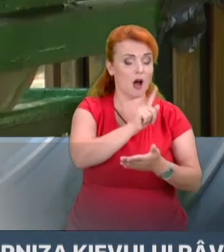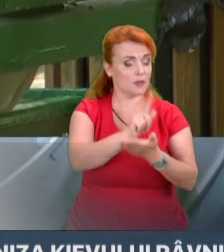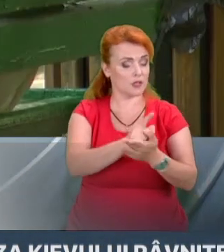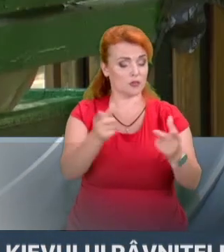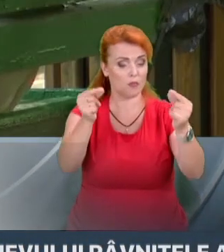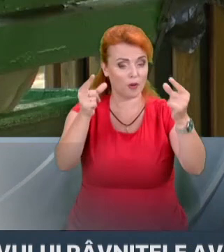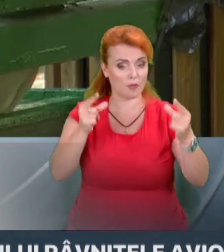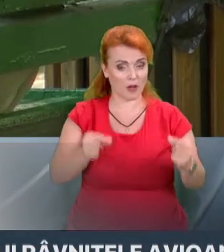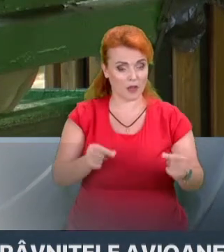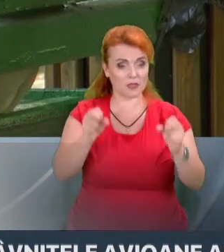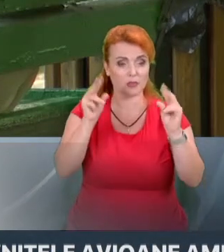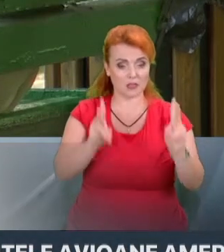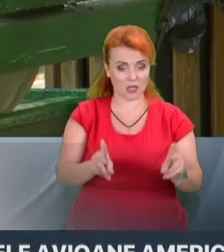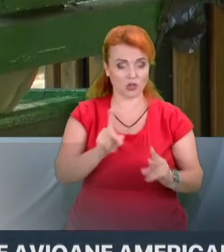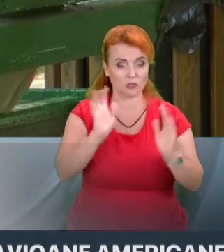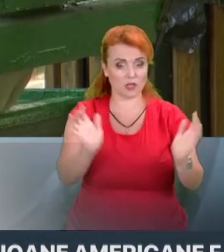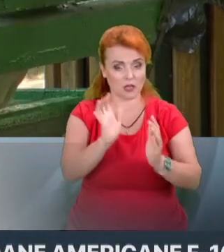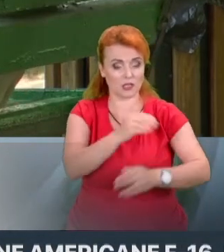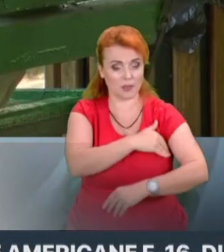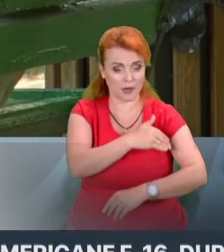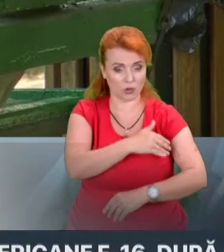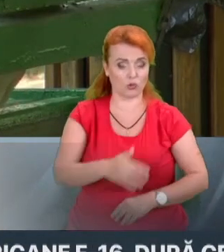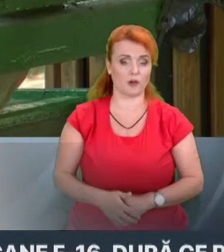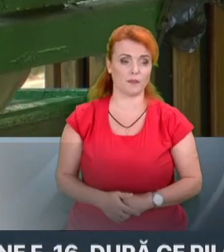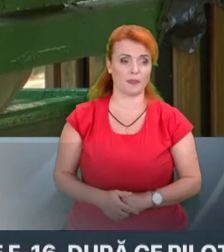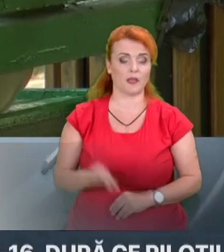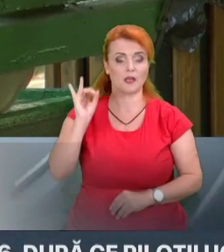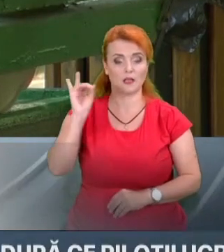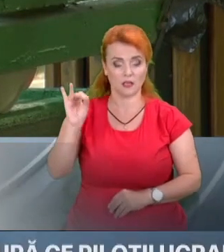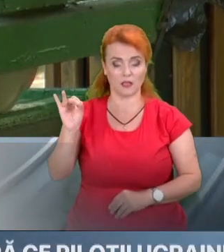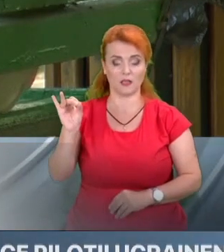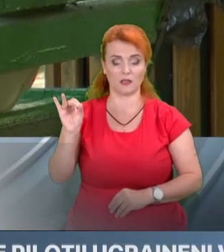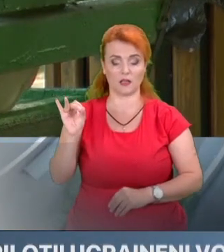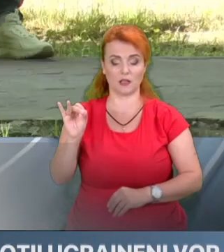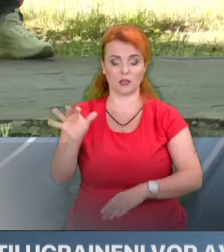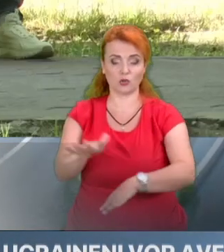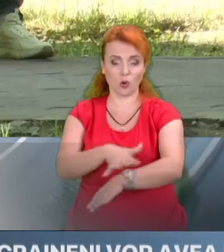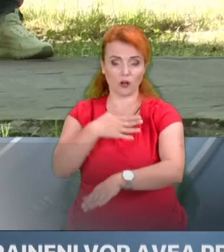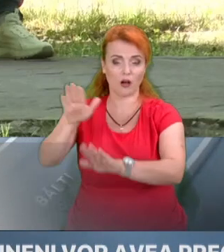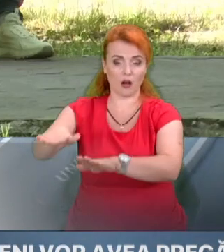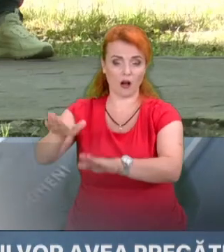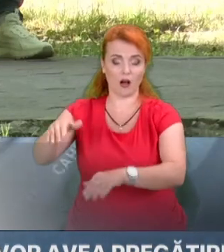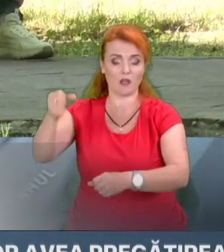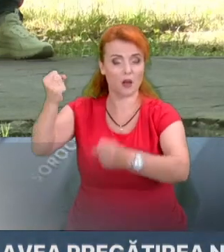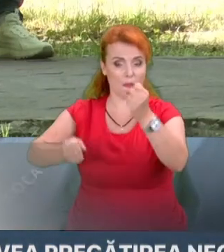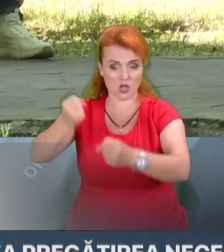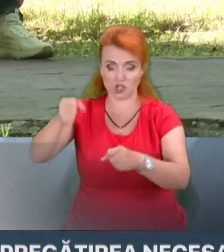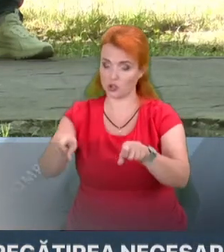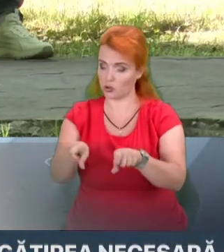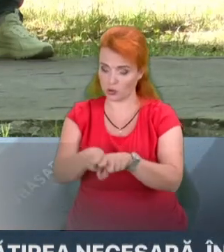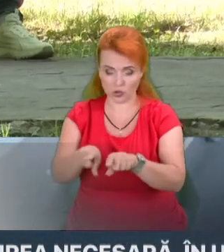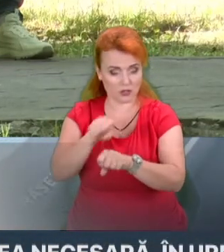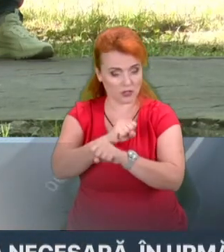pentru păstrarea temperaturii, să nu le ținem mult timp în mașină, că și asta poate să fie o cauză